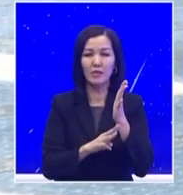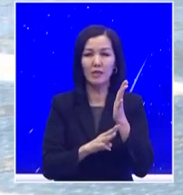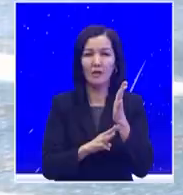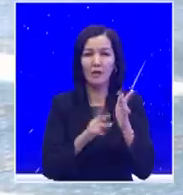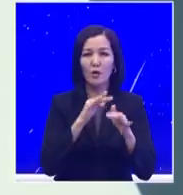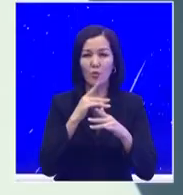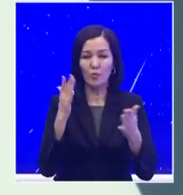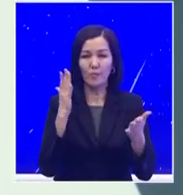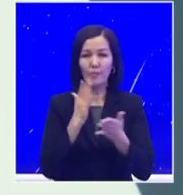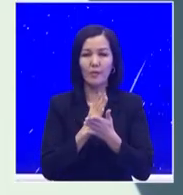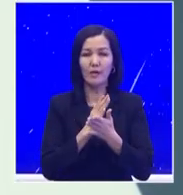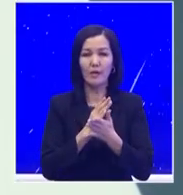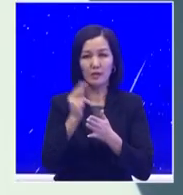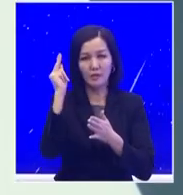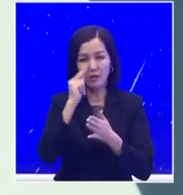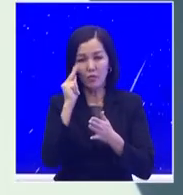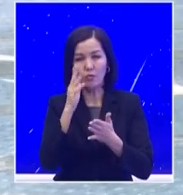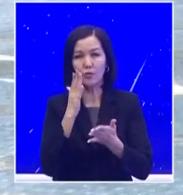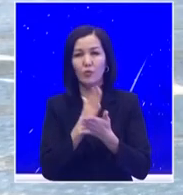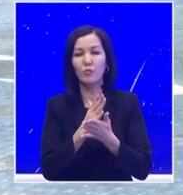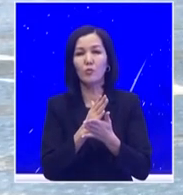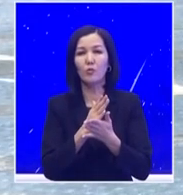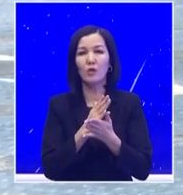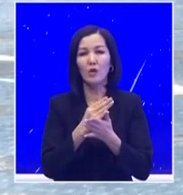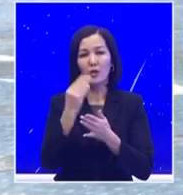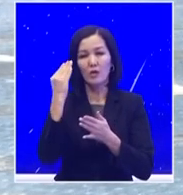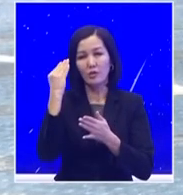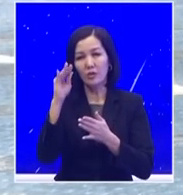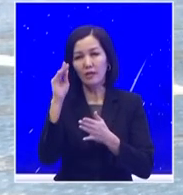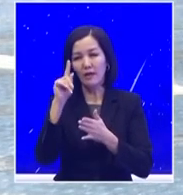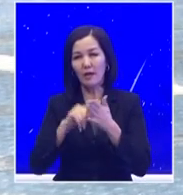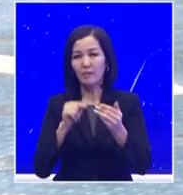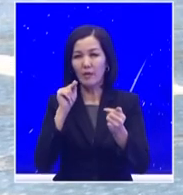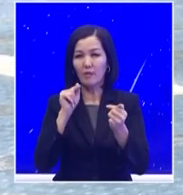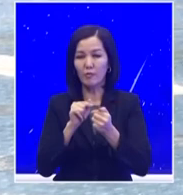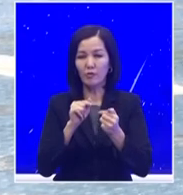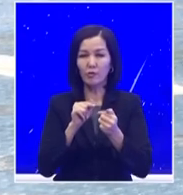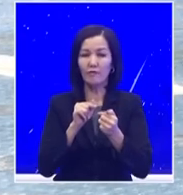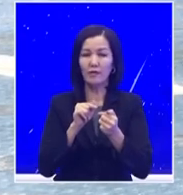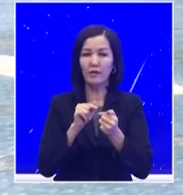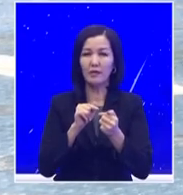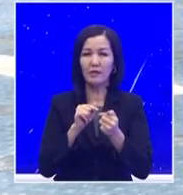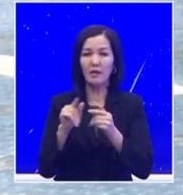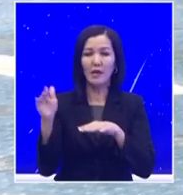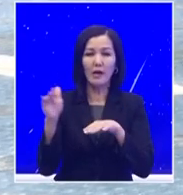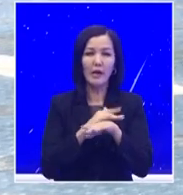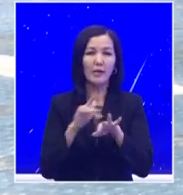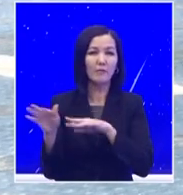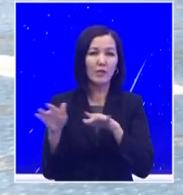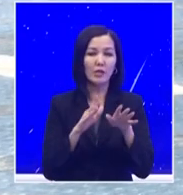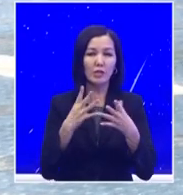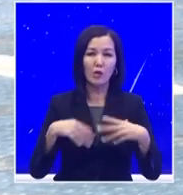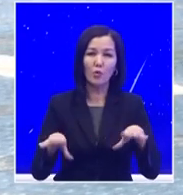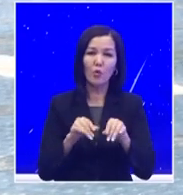аса жығылды. Сауат ашу курстары, және де жат ағымдармен күрес, қайырымдылық іс-шаралары, қоғамдық